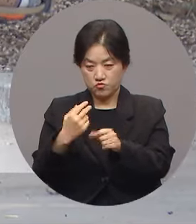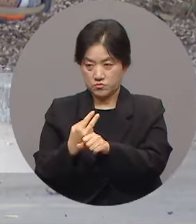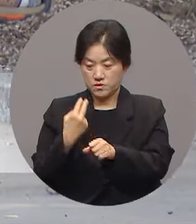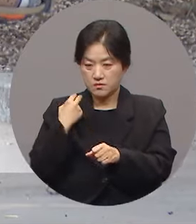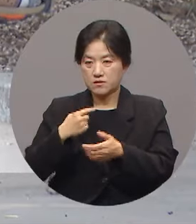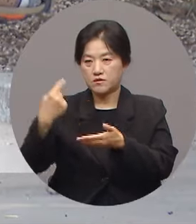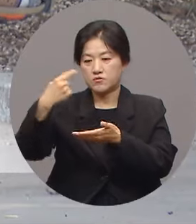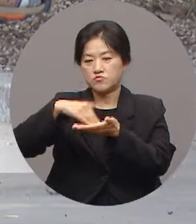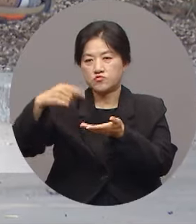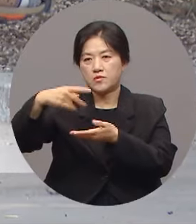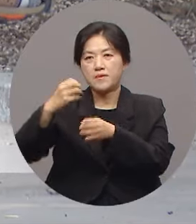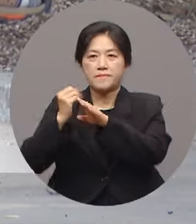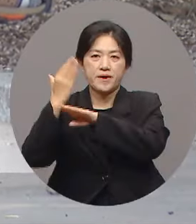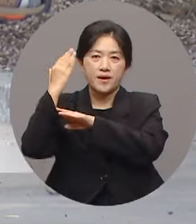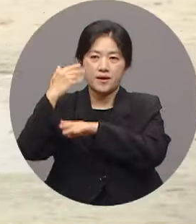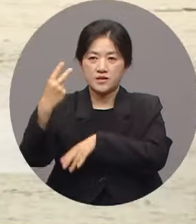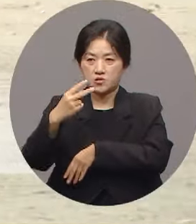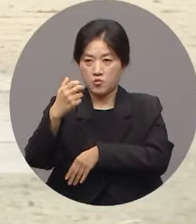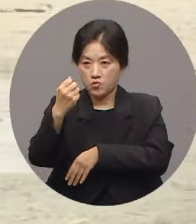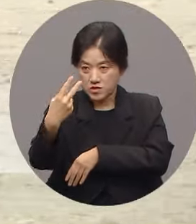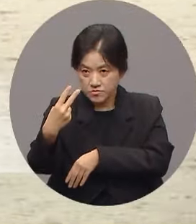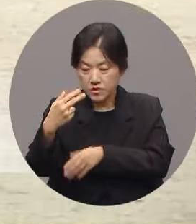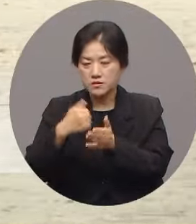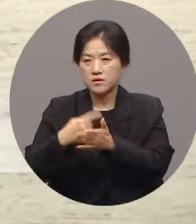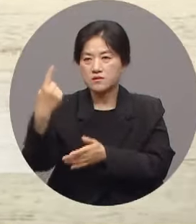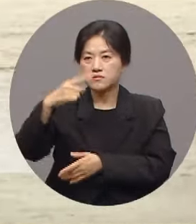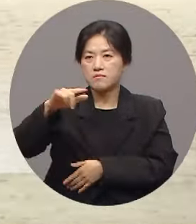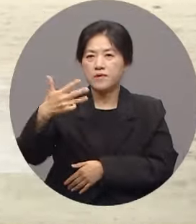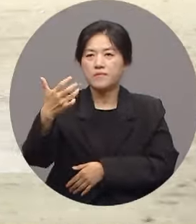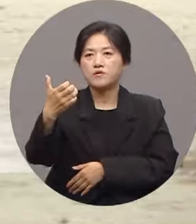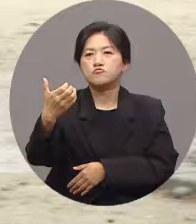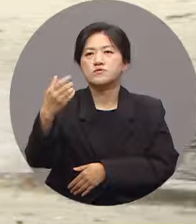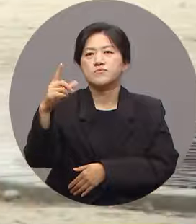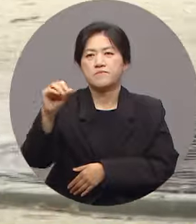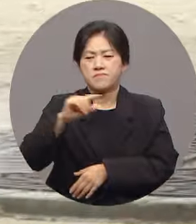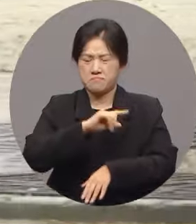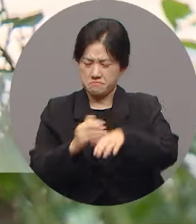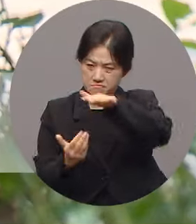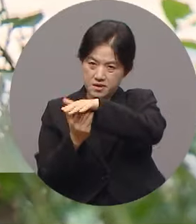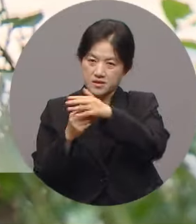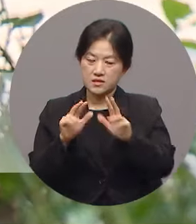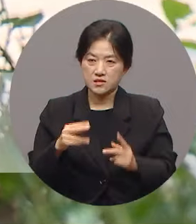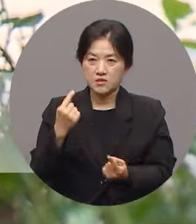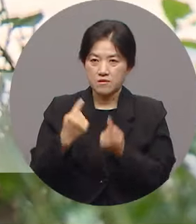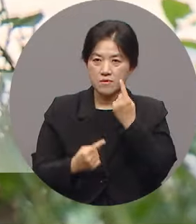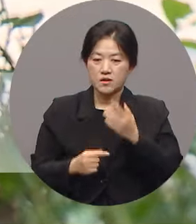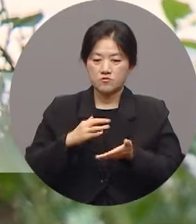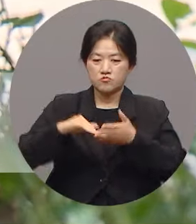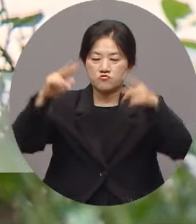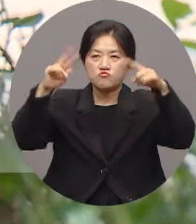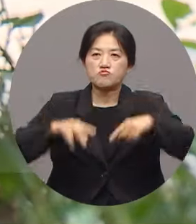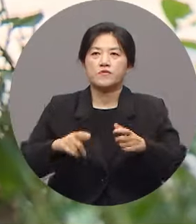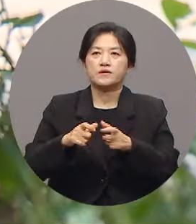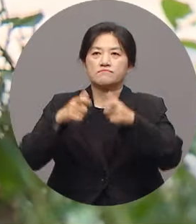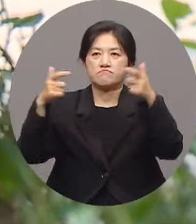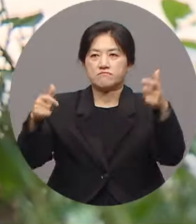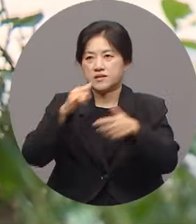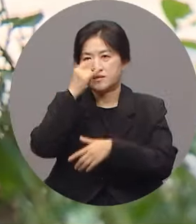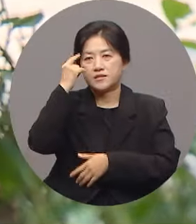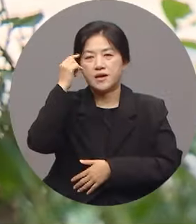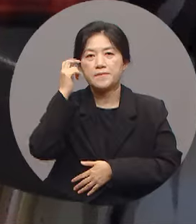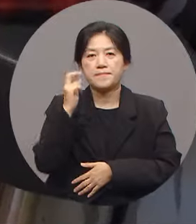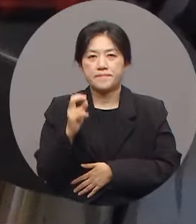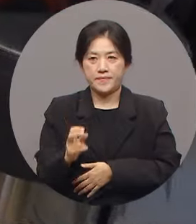1천만 명을 넘고 2050년 1891 명으로 정점을 찍는 등 지금보다 두배 이상 증가할 것으로